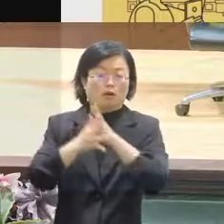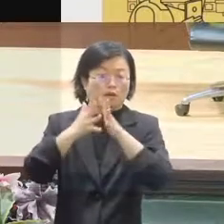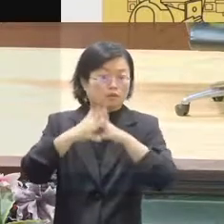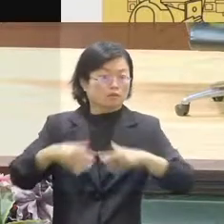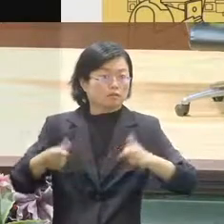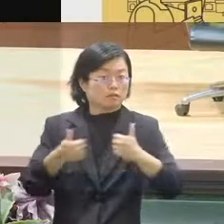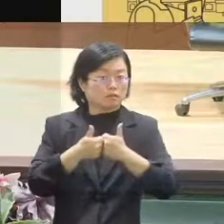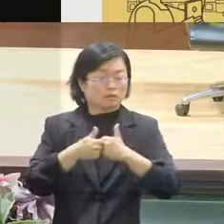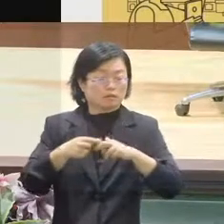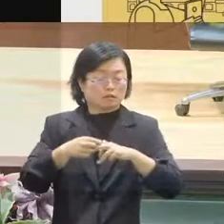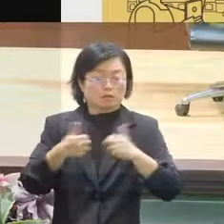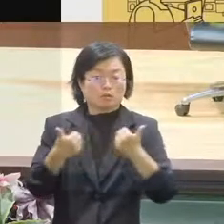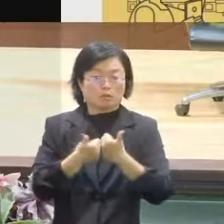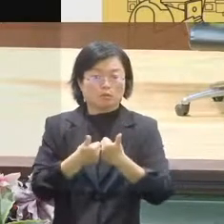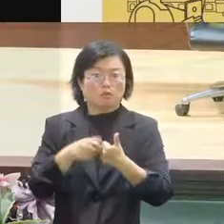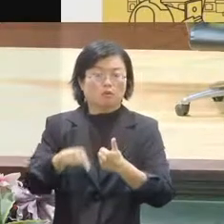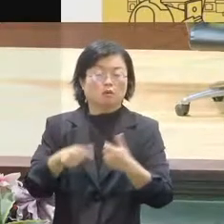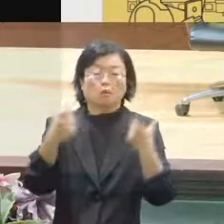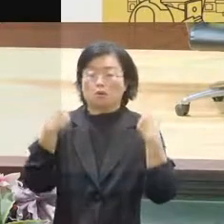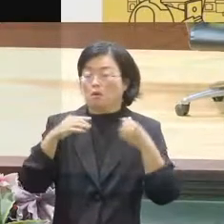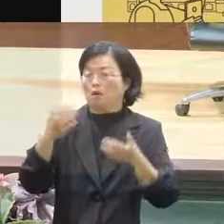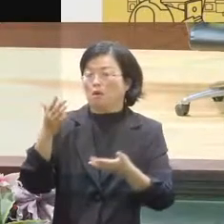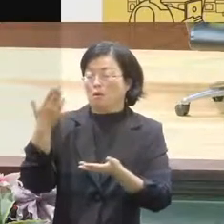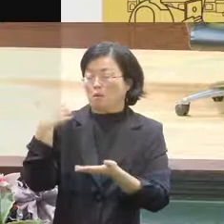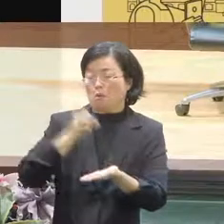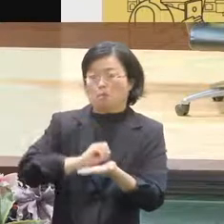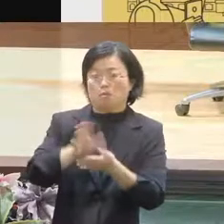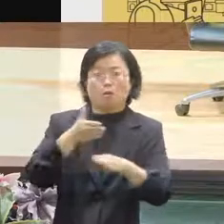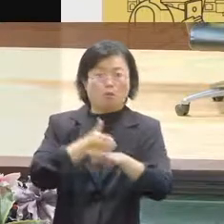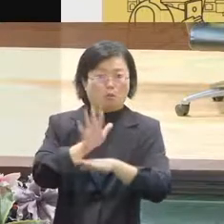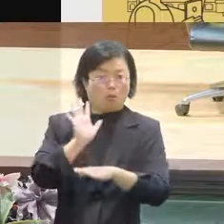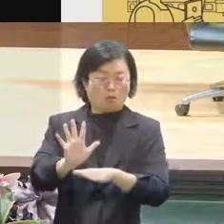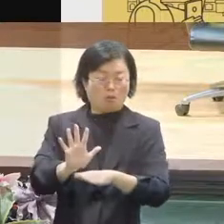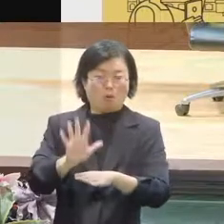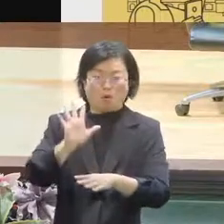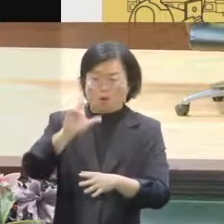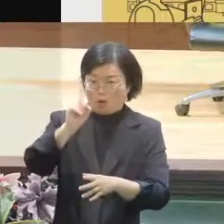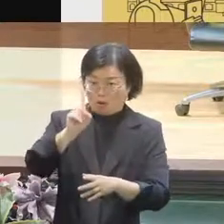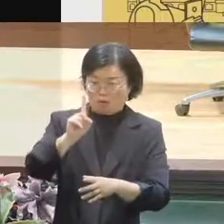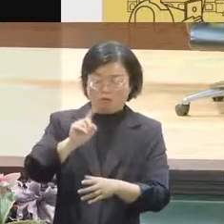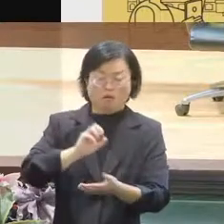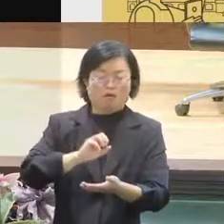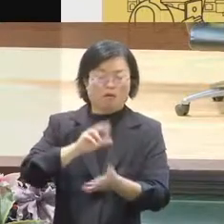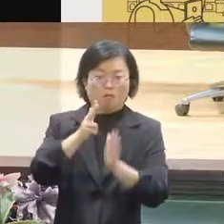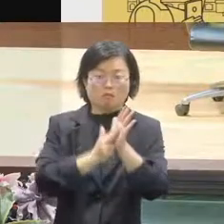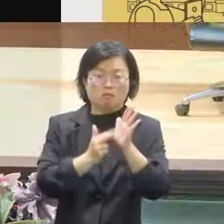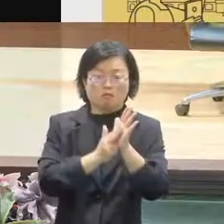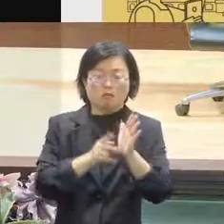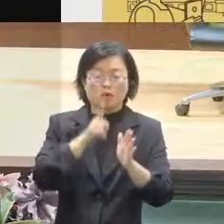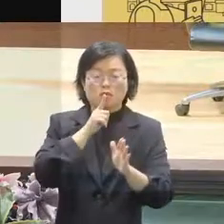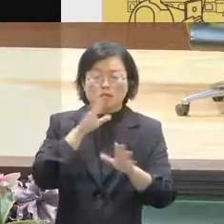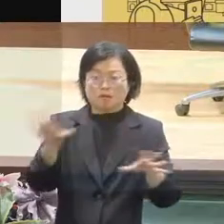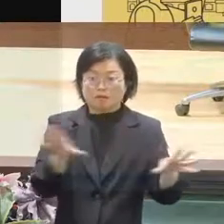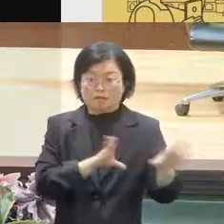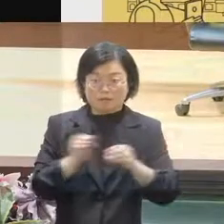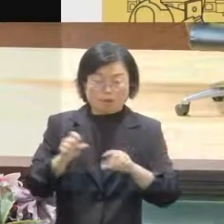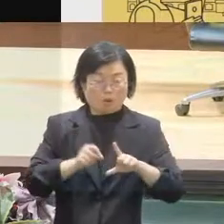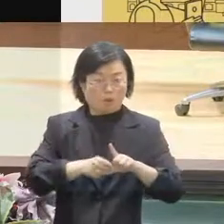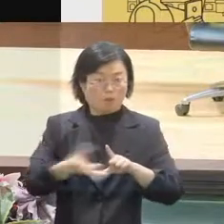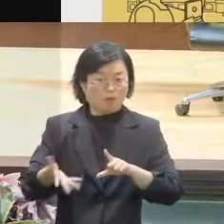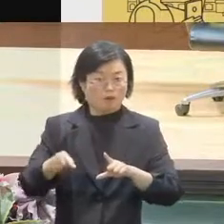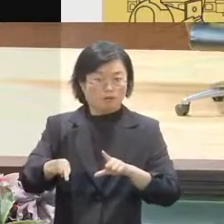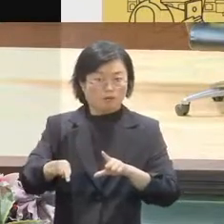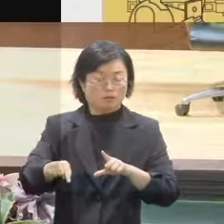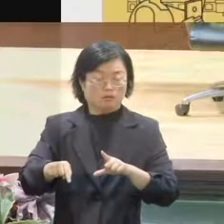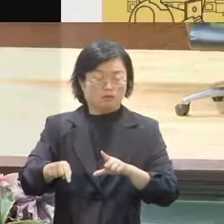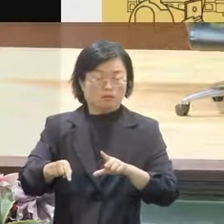了一个开放政府观察报告，其中有专门有一章就是讲开放资料，也就是 Open Data 的。那么这个报